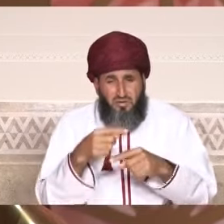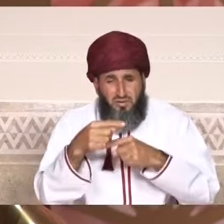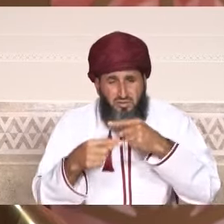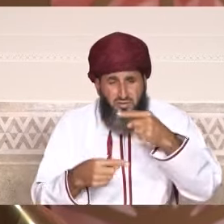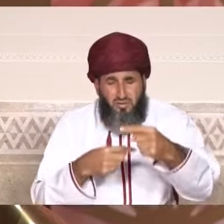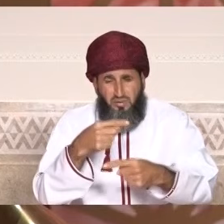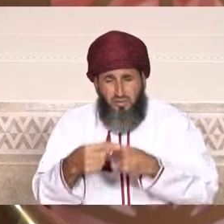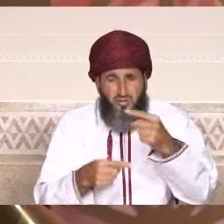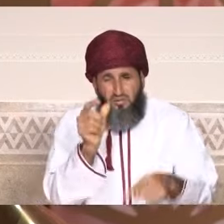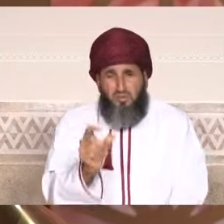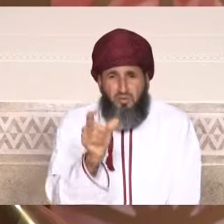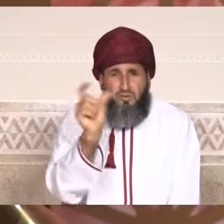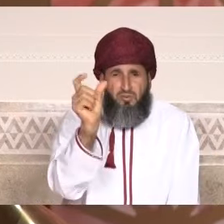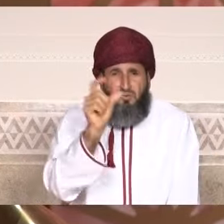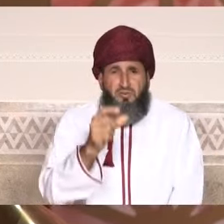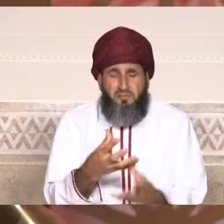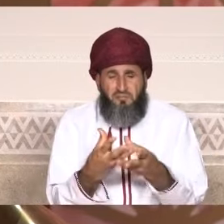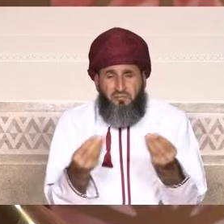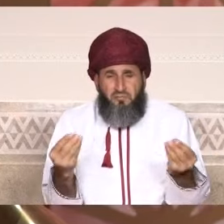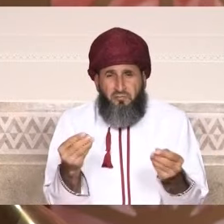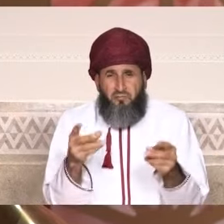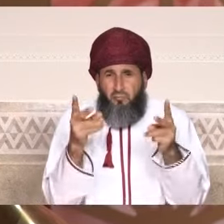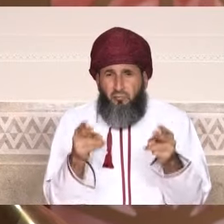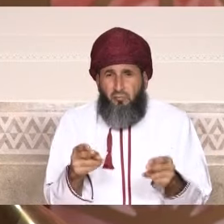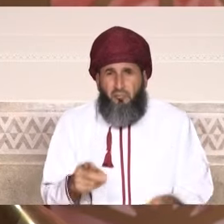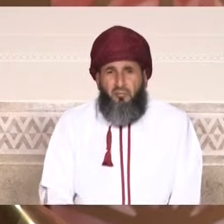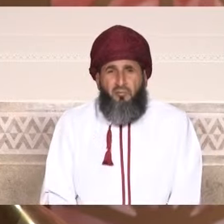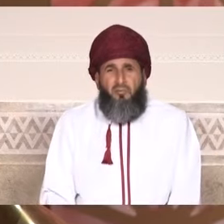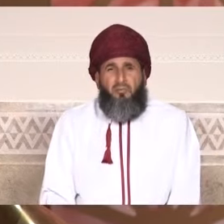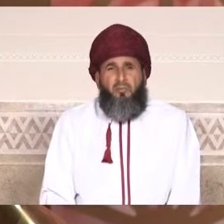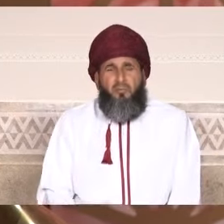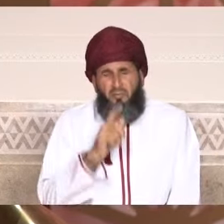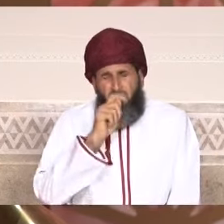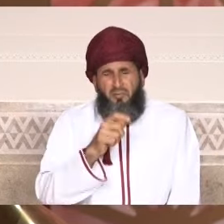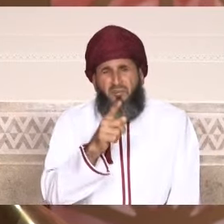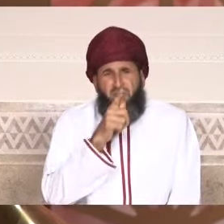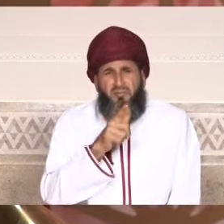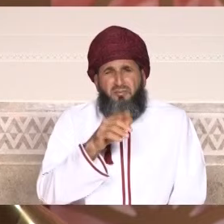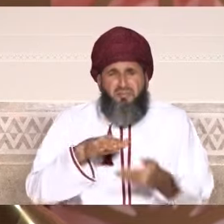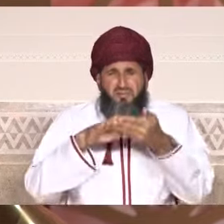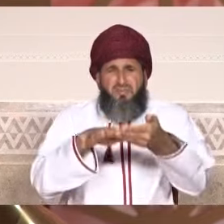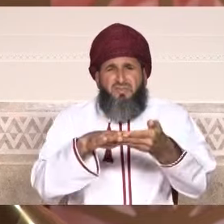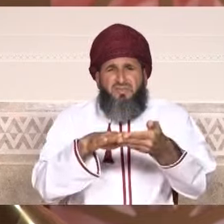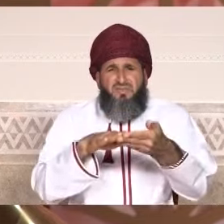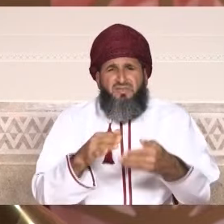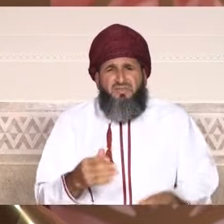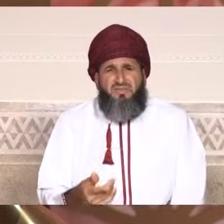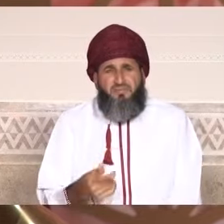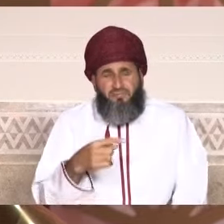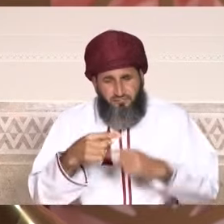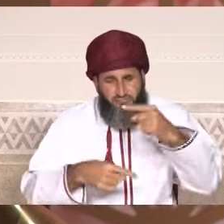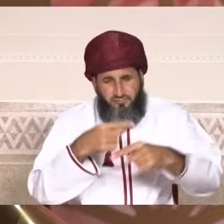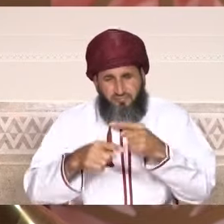عليه المسلم خير من الكثير الذي ينقطع. هذه كلها من العوامل التي تعين على